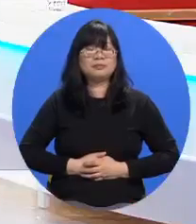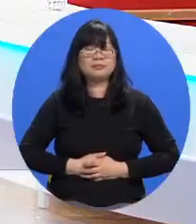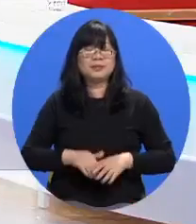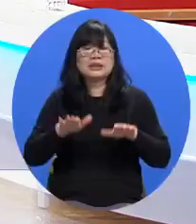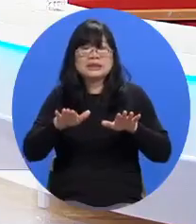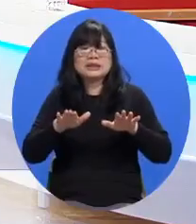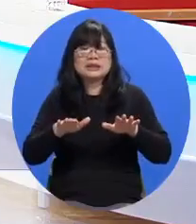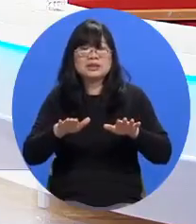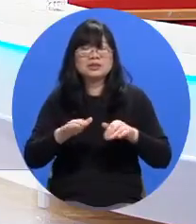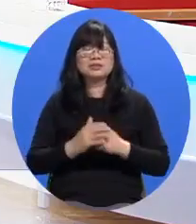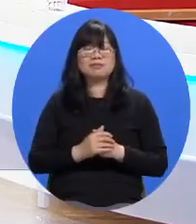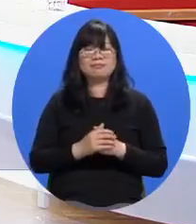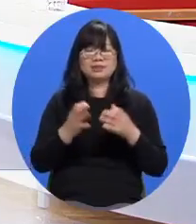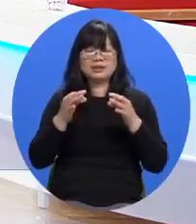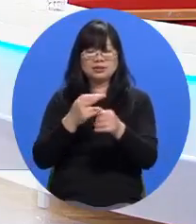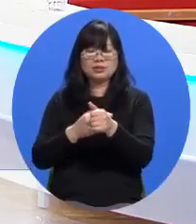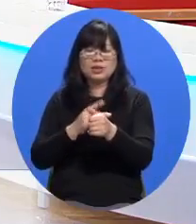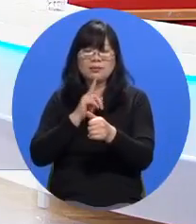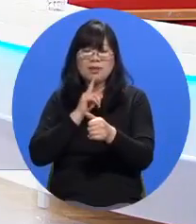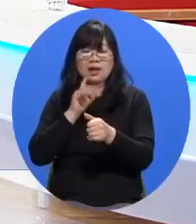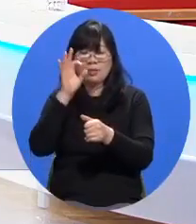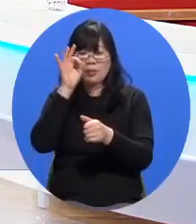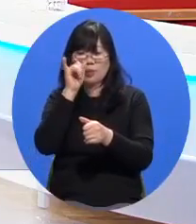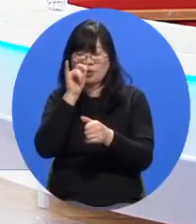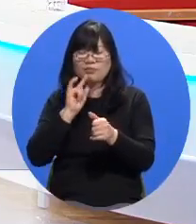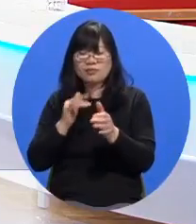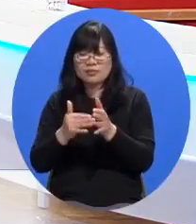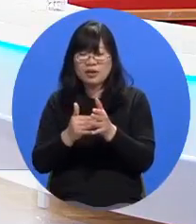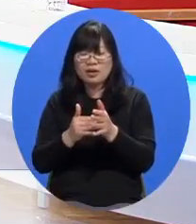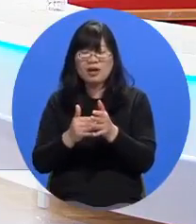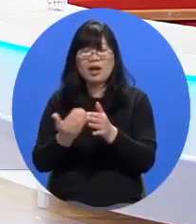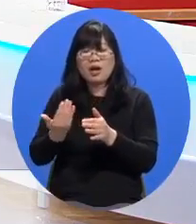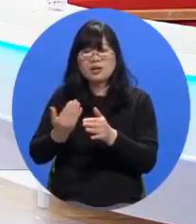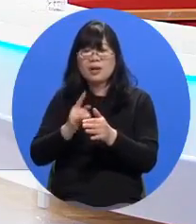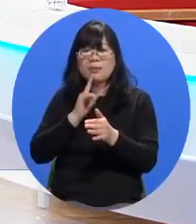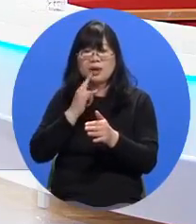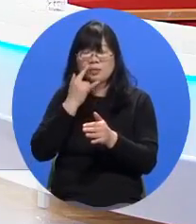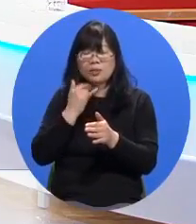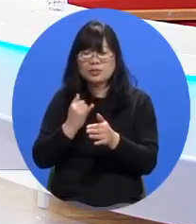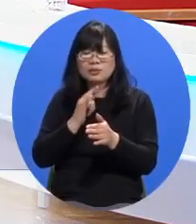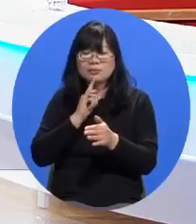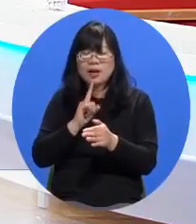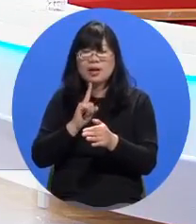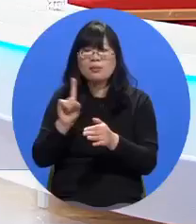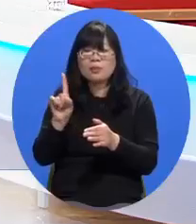지금 이제 어디 김희경 교수님 말씀 들으셨는데 아까 저 하셨던 학부모님 말씀에 대한 어떻게